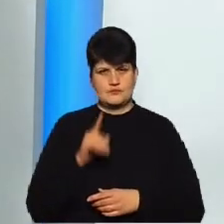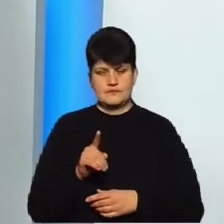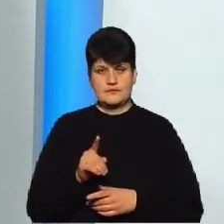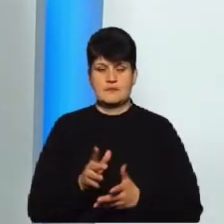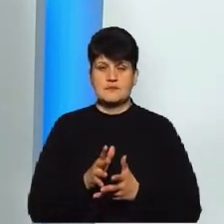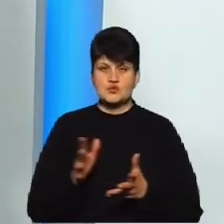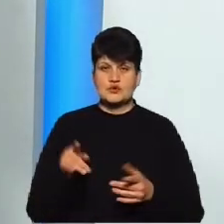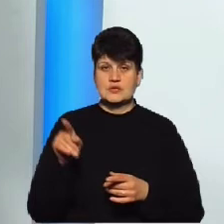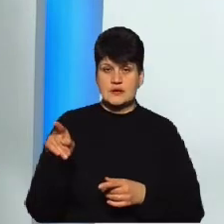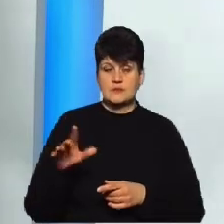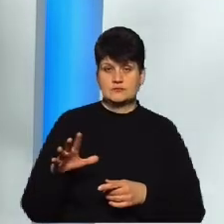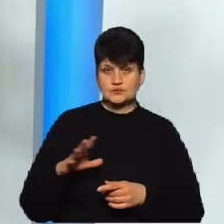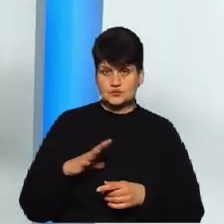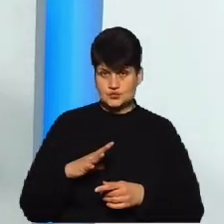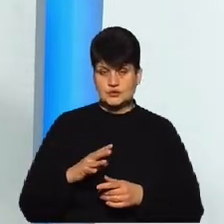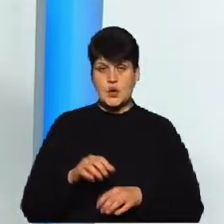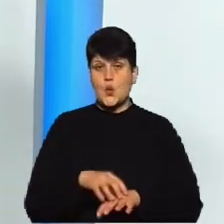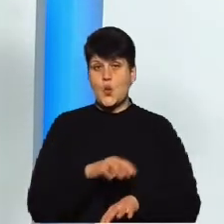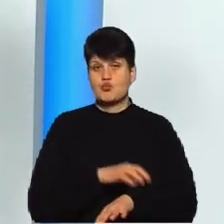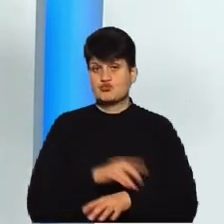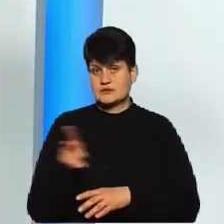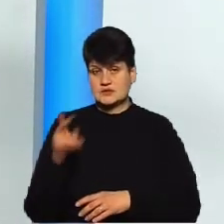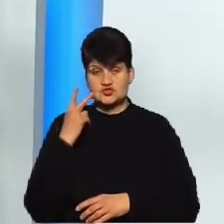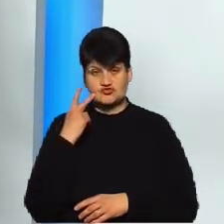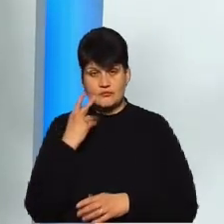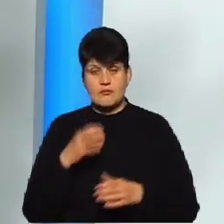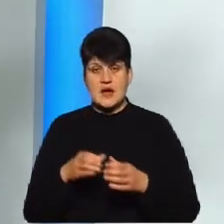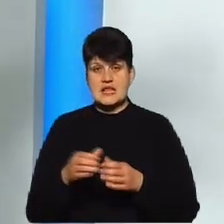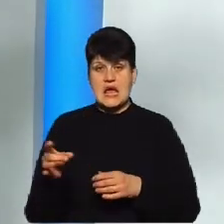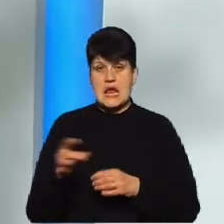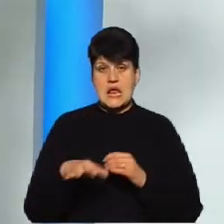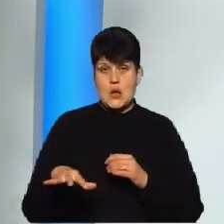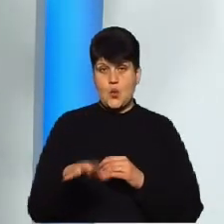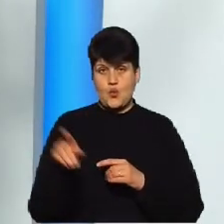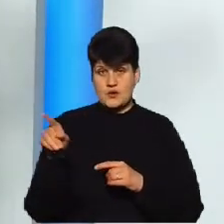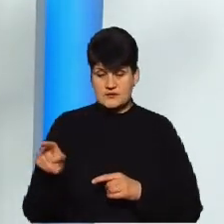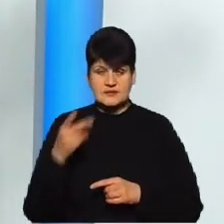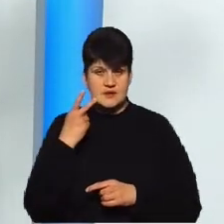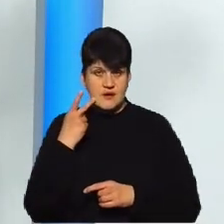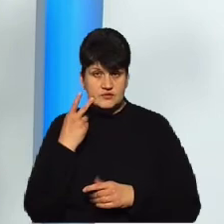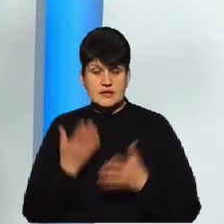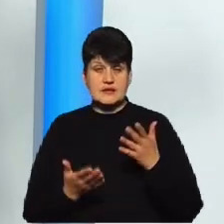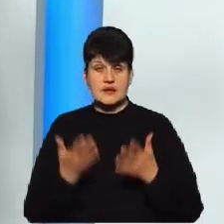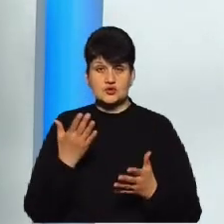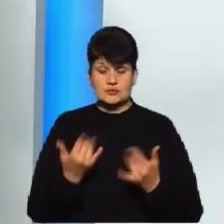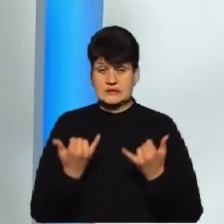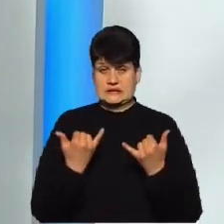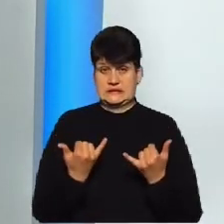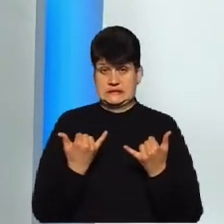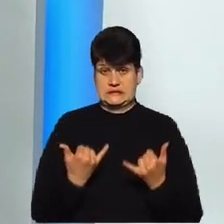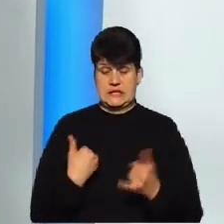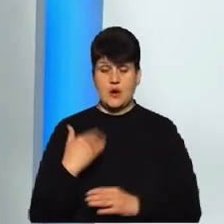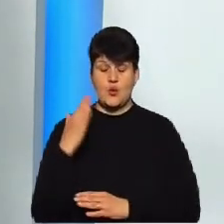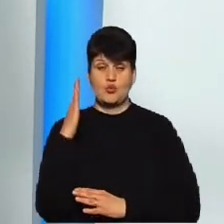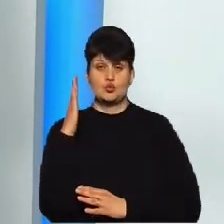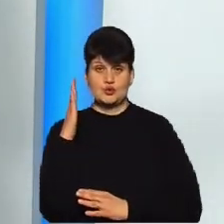був електорат комуністів, партії регіонів і так далі. Розумієте? Тобто, якщо би зараз голосувала